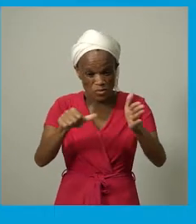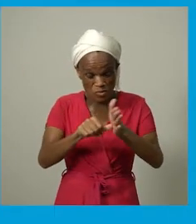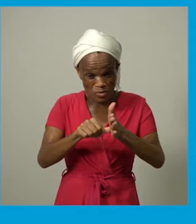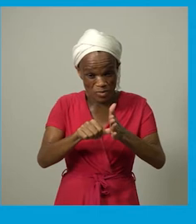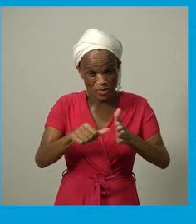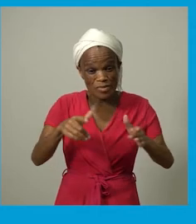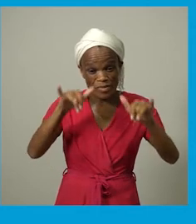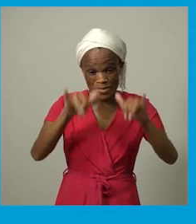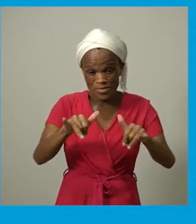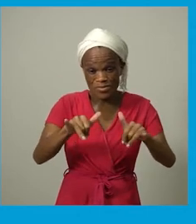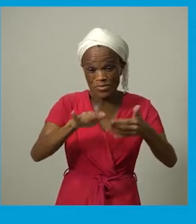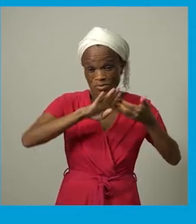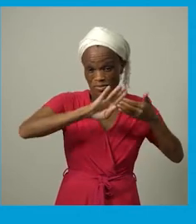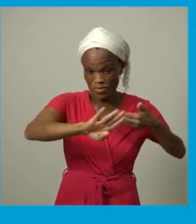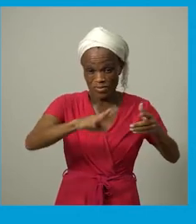kwi-COVID.